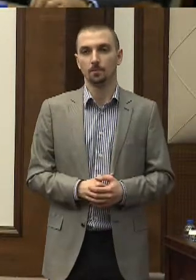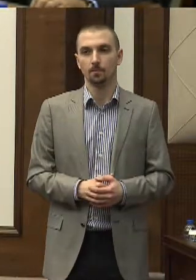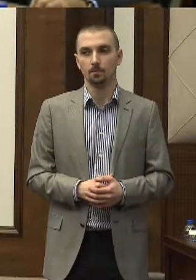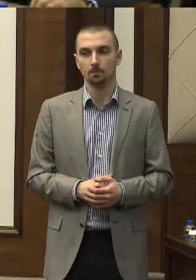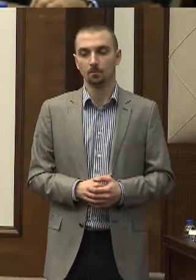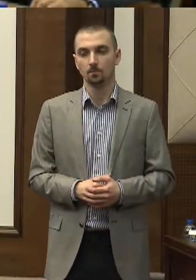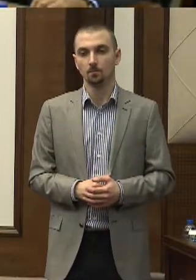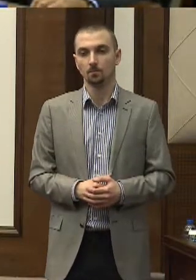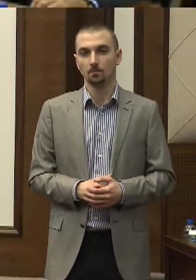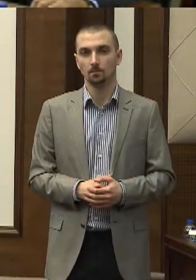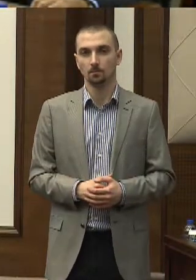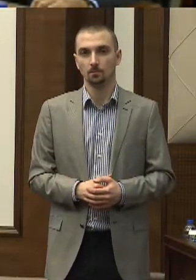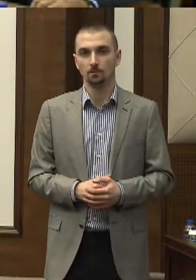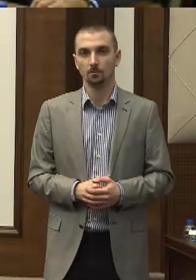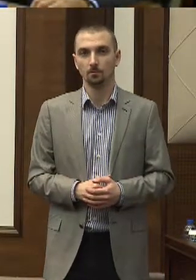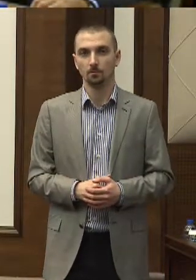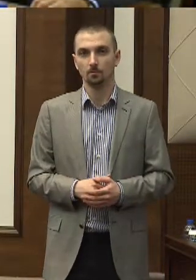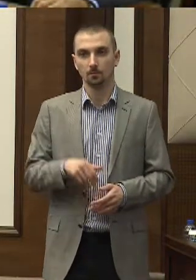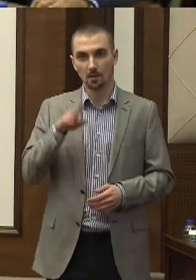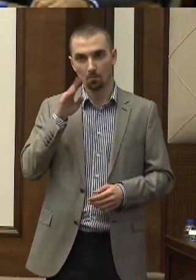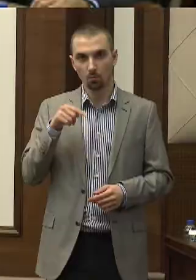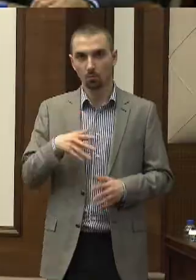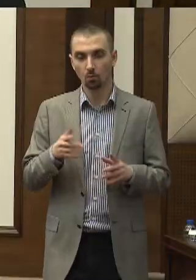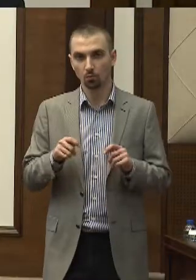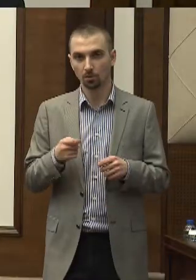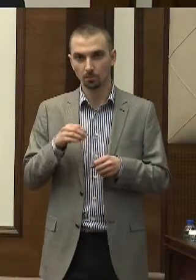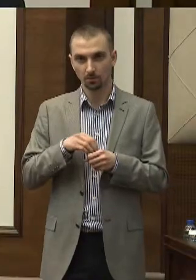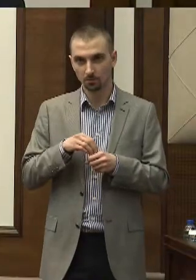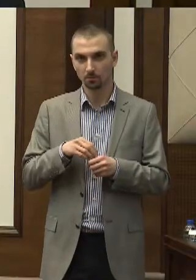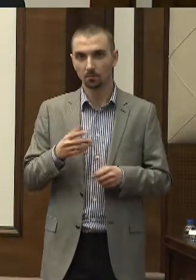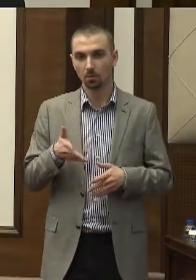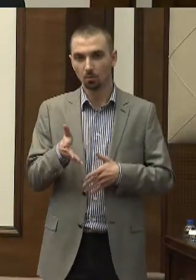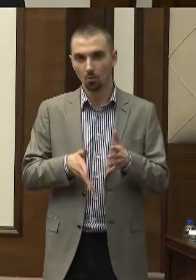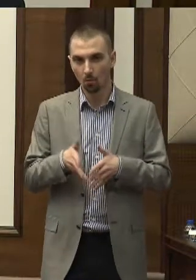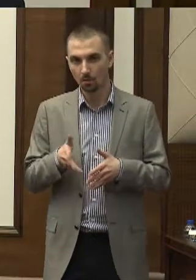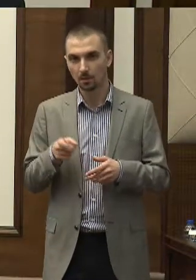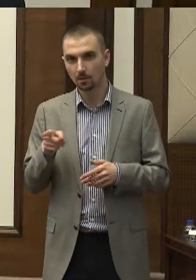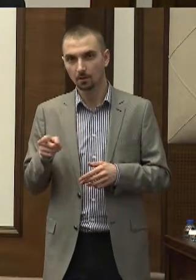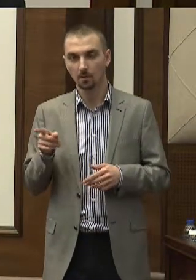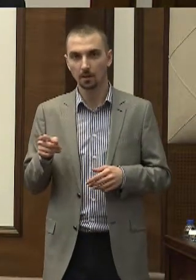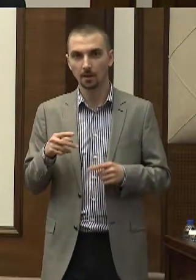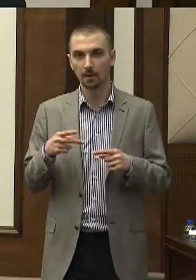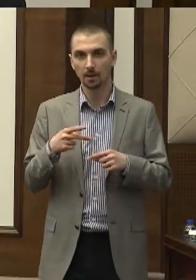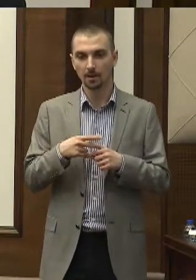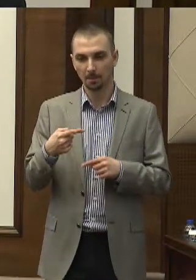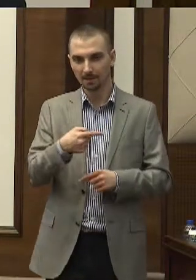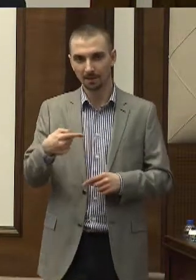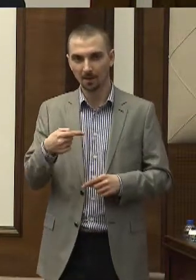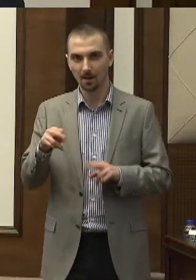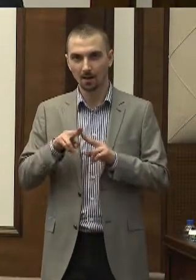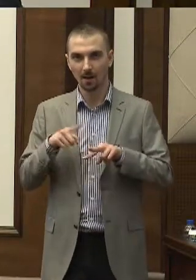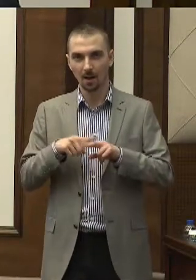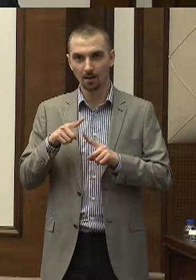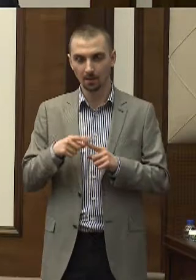İmar Yönetmeliği'nin ilgili maddeleri uyarınca Büyükçekmece ilçesi sınırlarında bazı sokak ve caddelerin zemin katlarının ticaret uygulaması